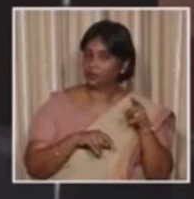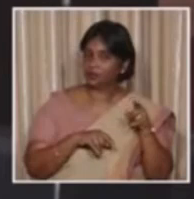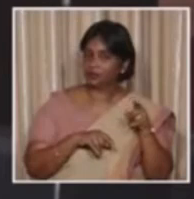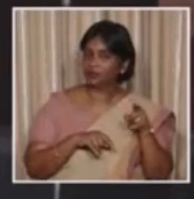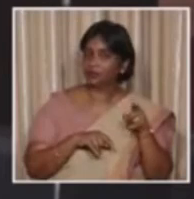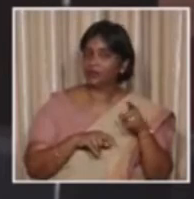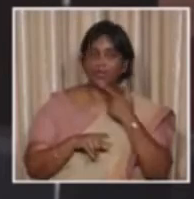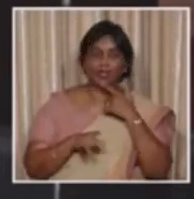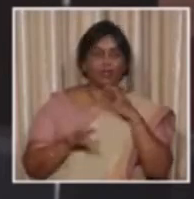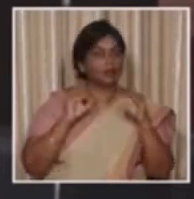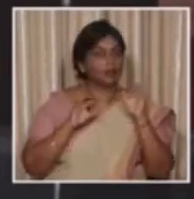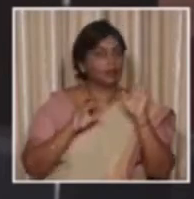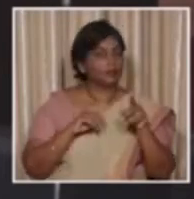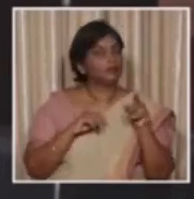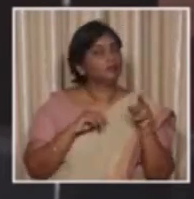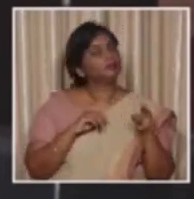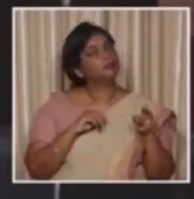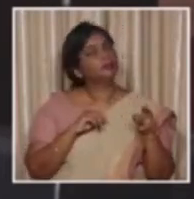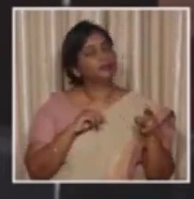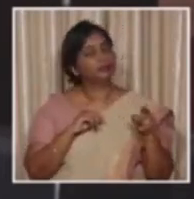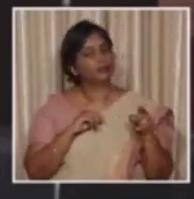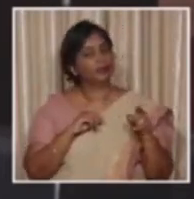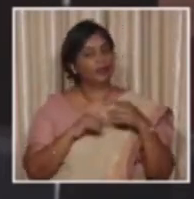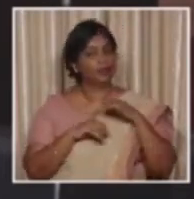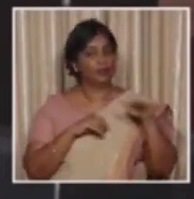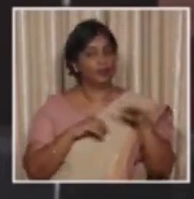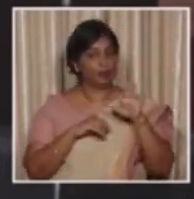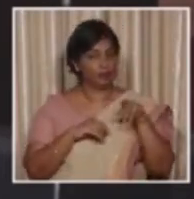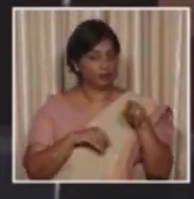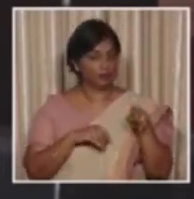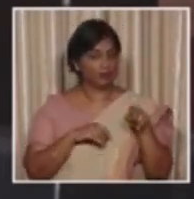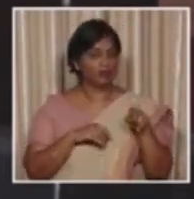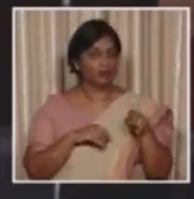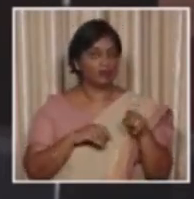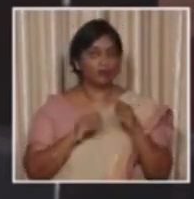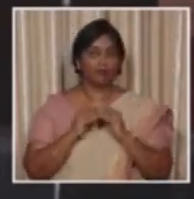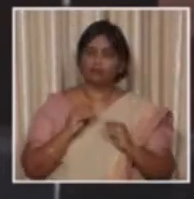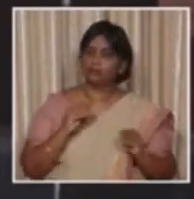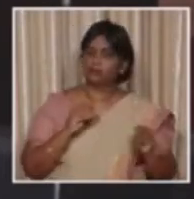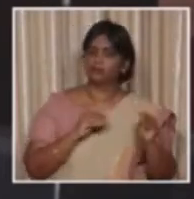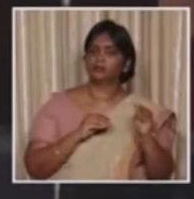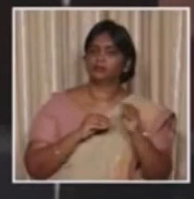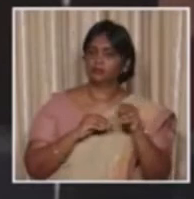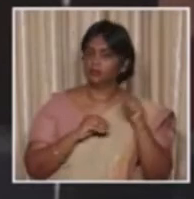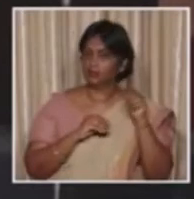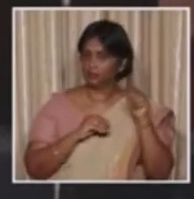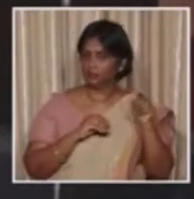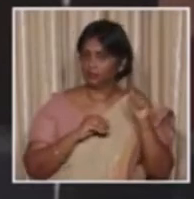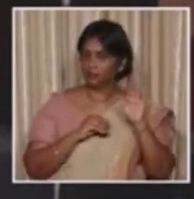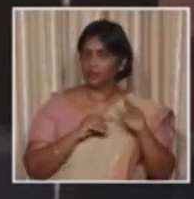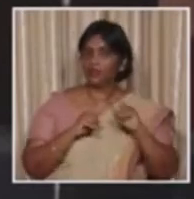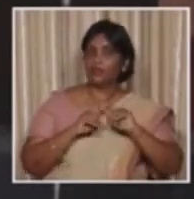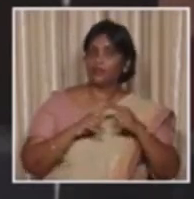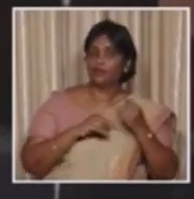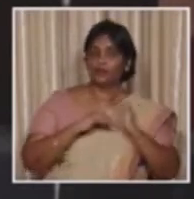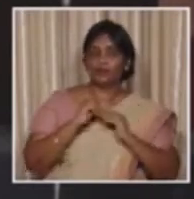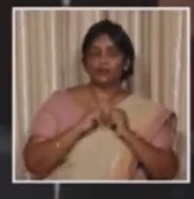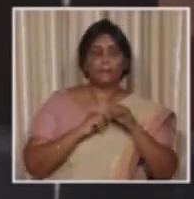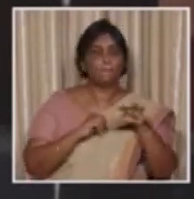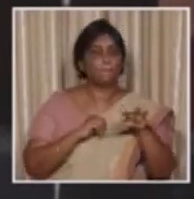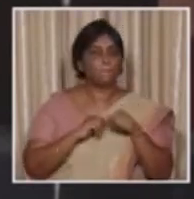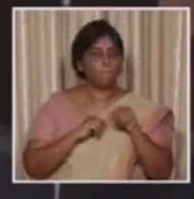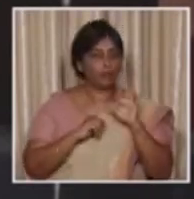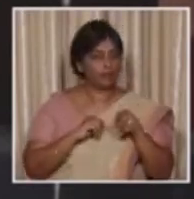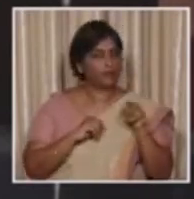உற்பத்தியை தற்காலமாக மறைமுகமாக தடை செய்வதற்கான நடவடிக்கை எடுக்கப்பட்டு வருகின்றது. பல